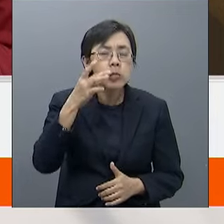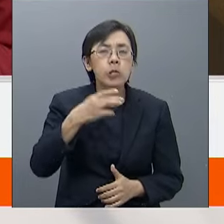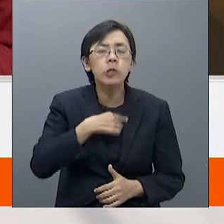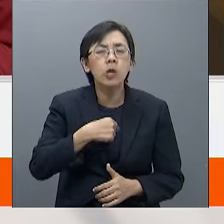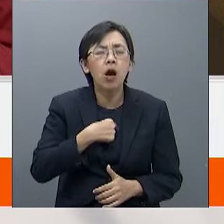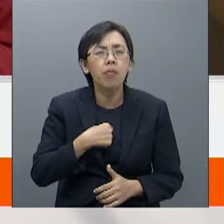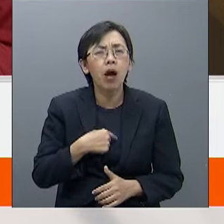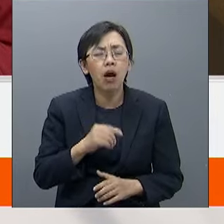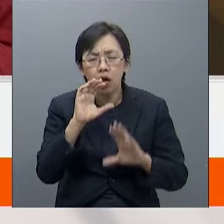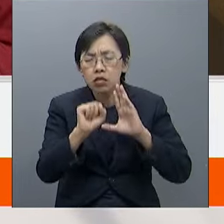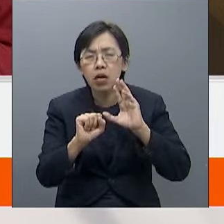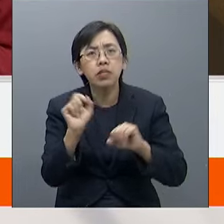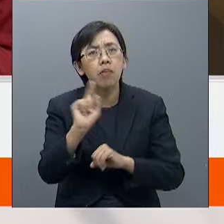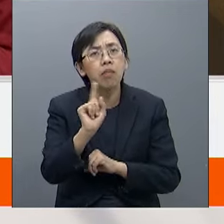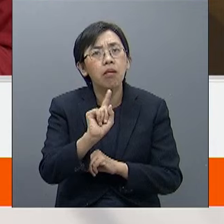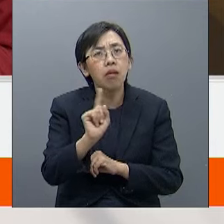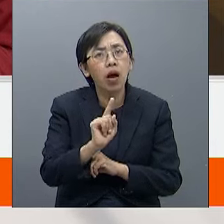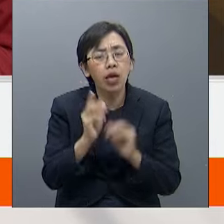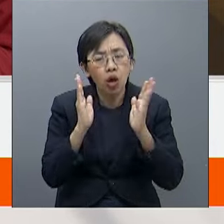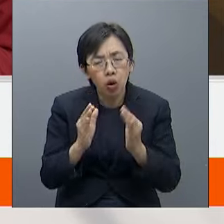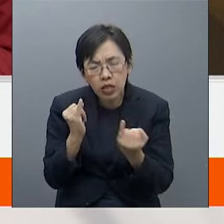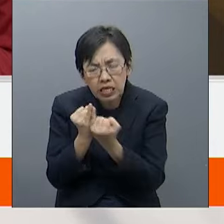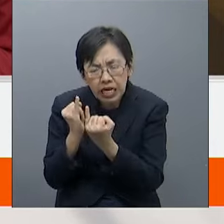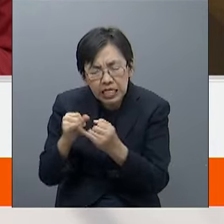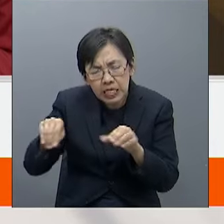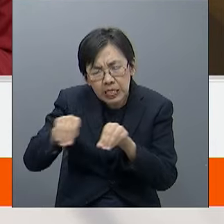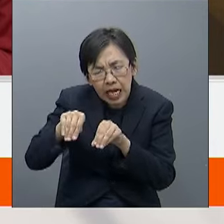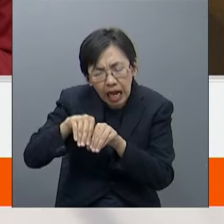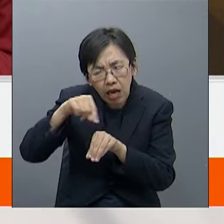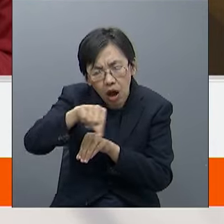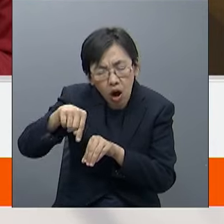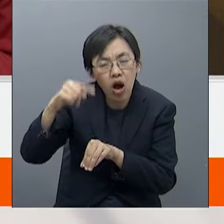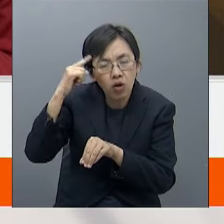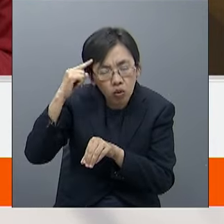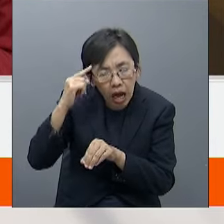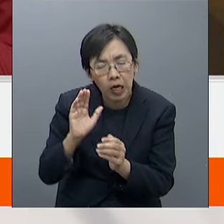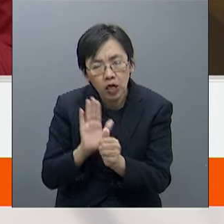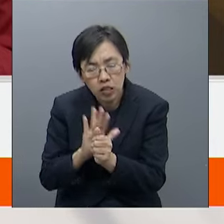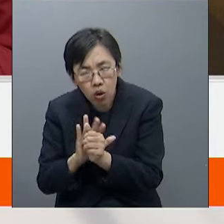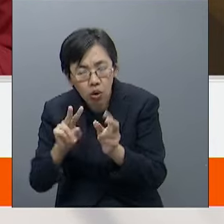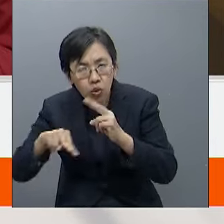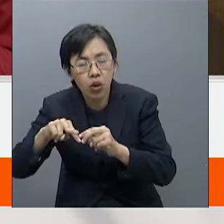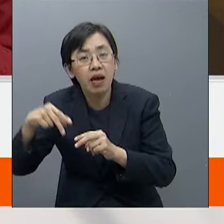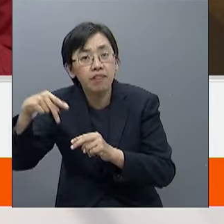จะเป็นสัญญาณที่บอกกับคนใกล้ชิดได้บ้างว่าตอนนี้กำลังต้องให้ความดูแล